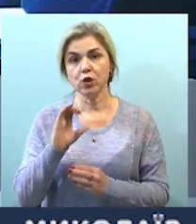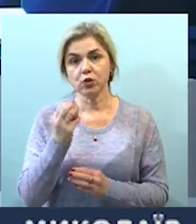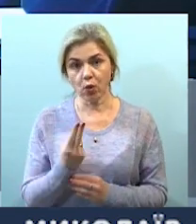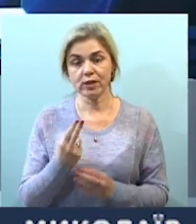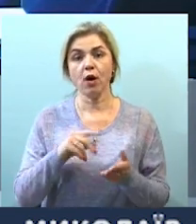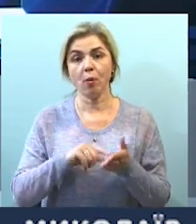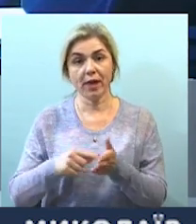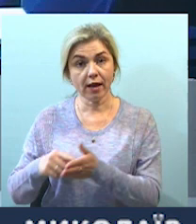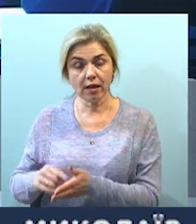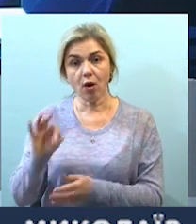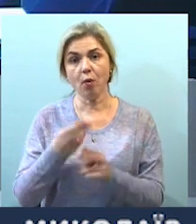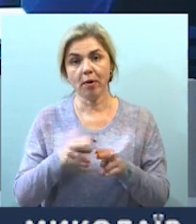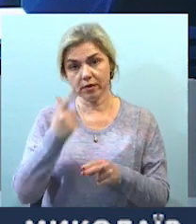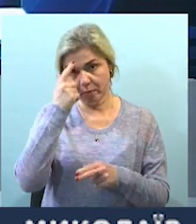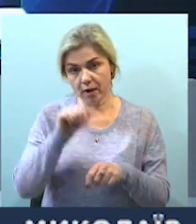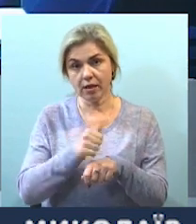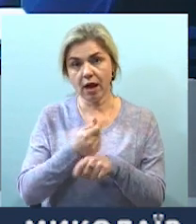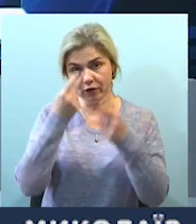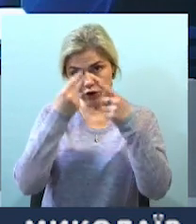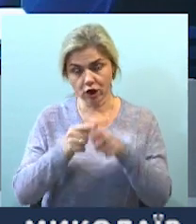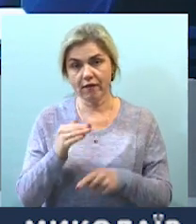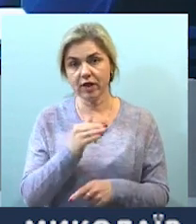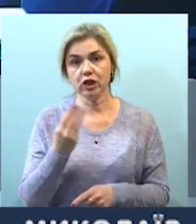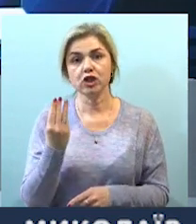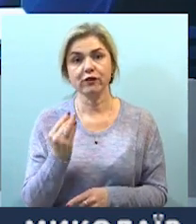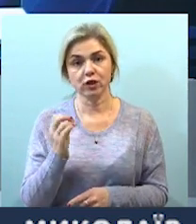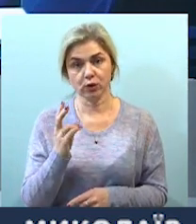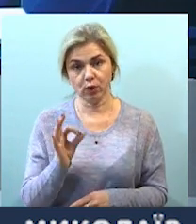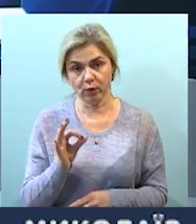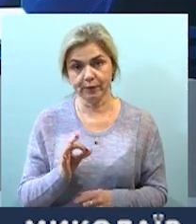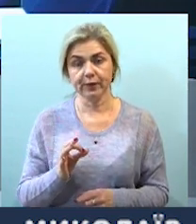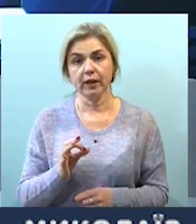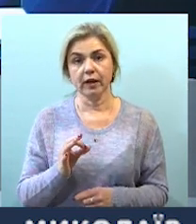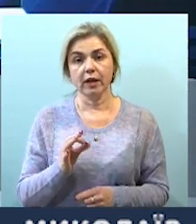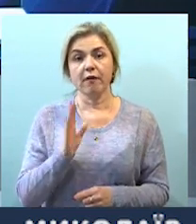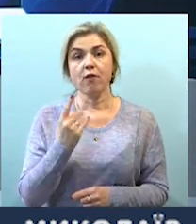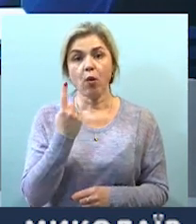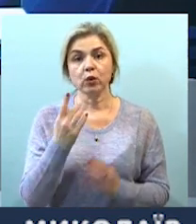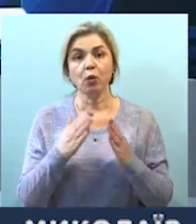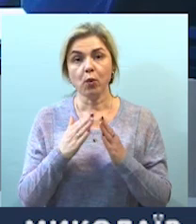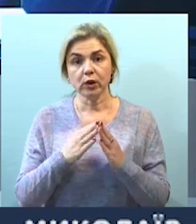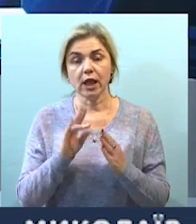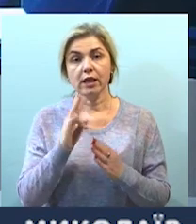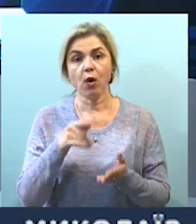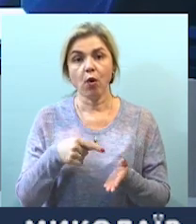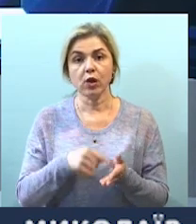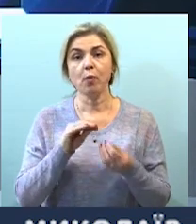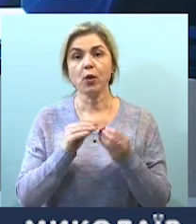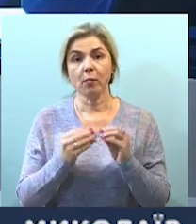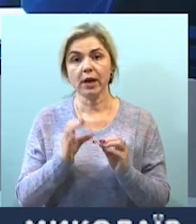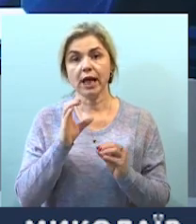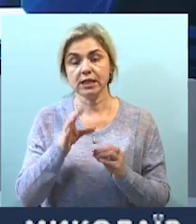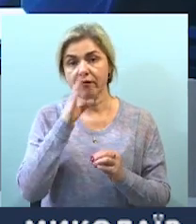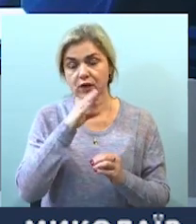об'єктів. Про це повідомив головний інженер Федір Шевченко. У одному з будинків Миколаєва проблеми з